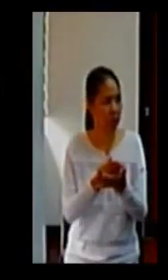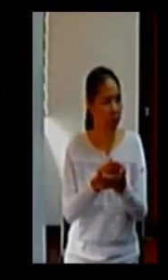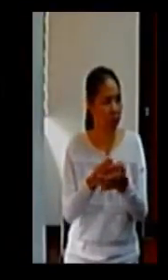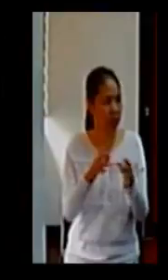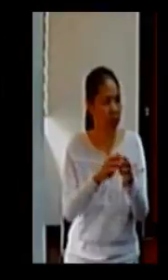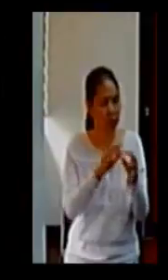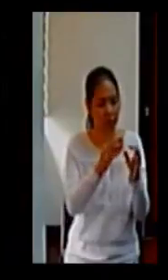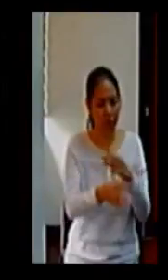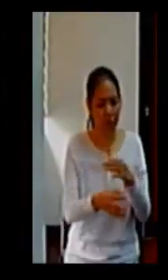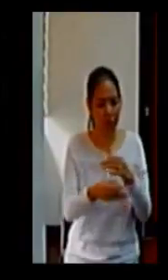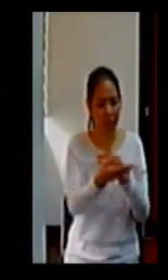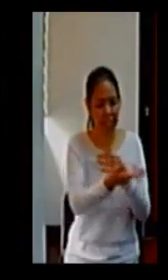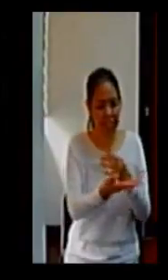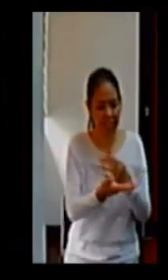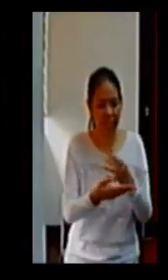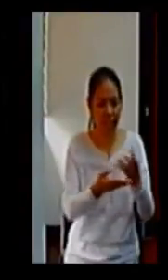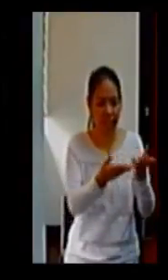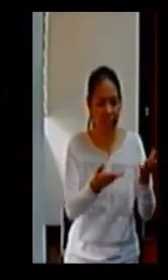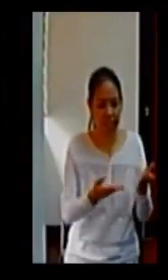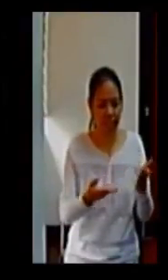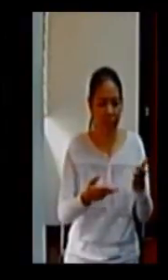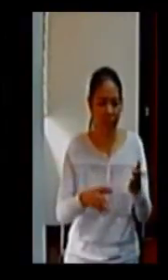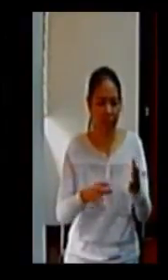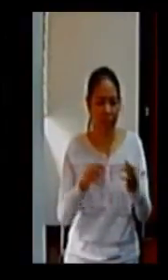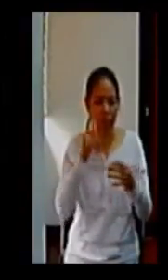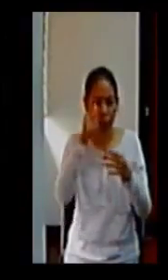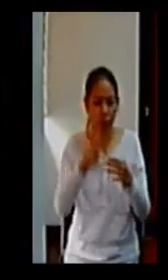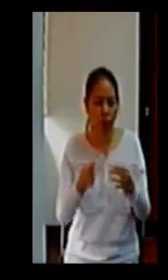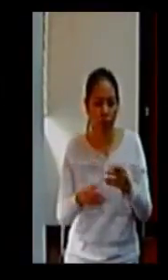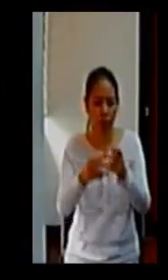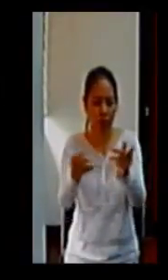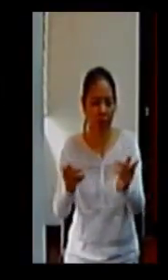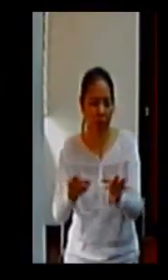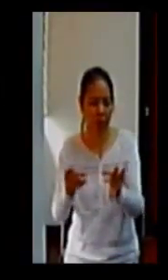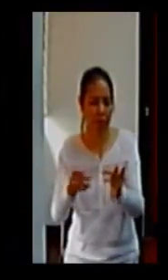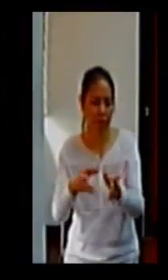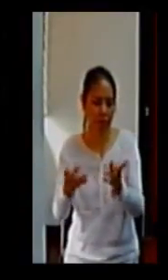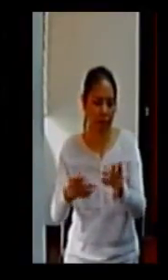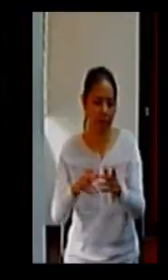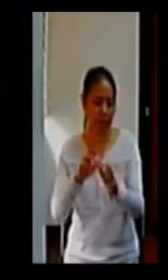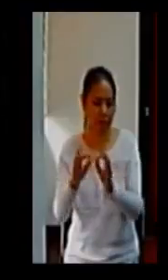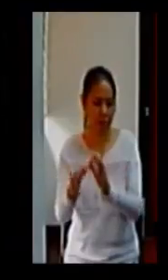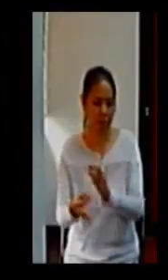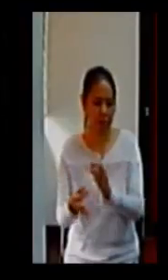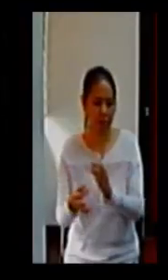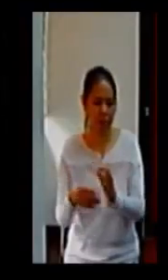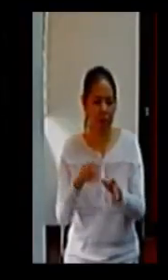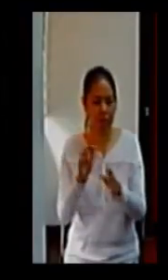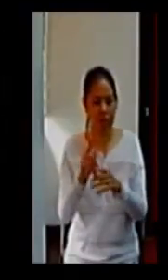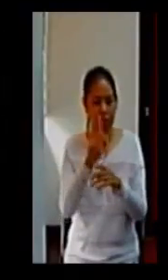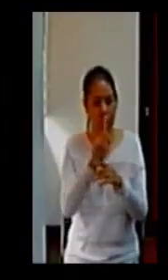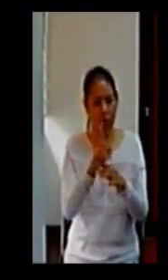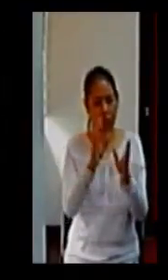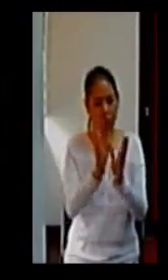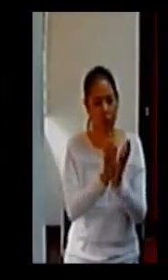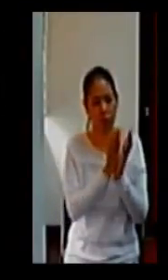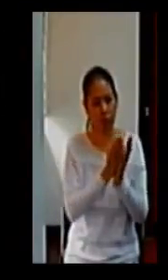kinabukasan doon. So meaning, like for example, in one community, you can only find 20 people who